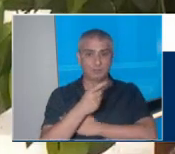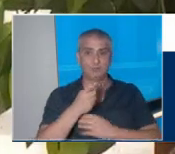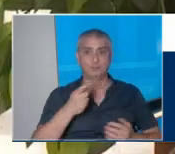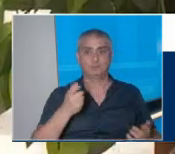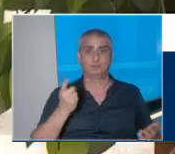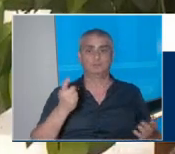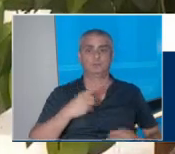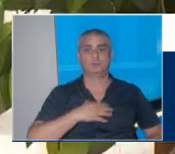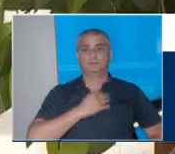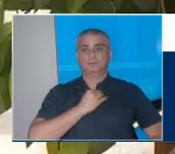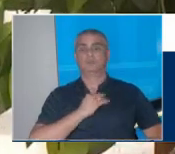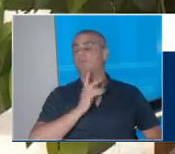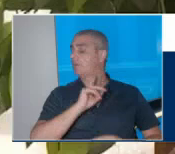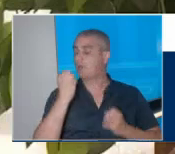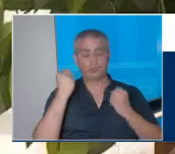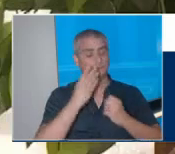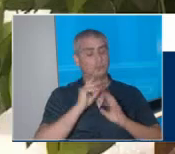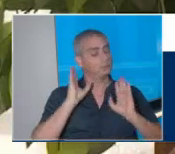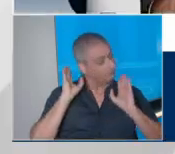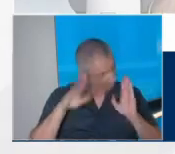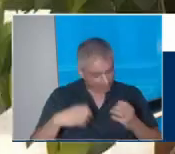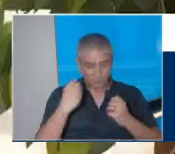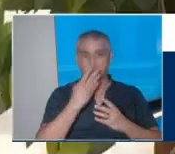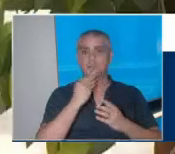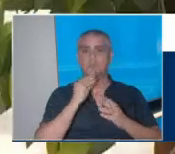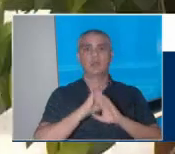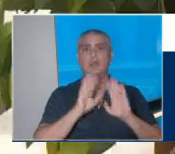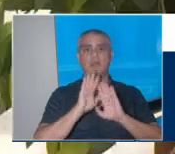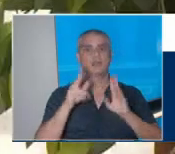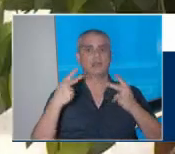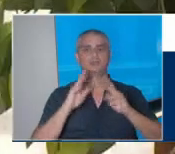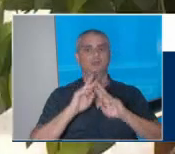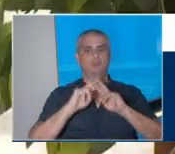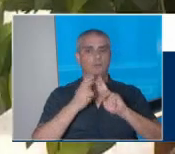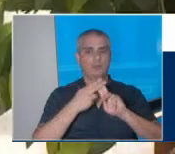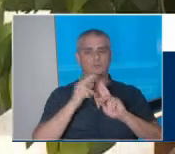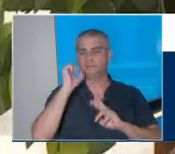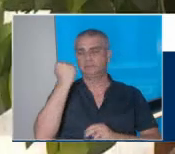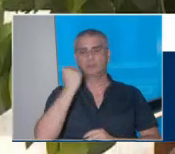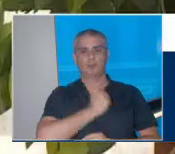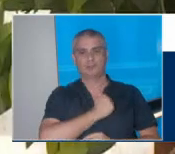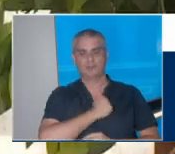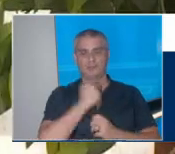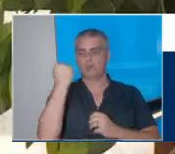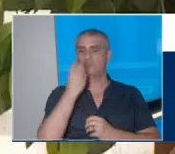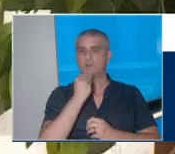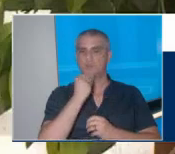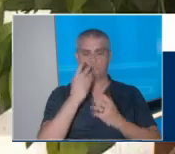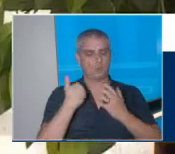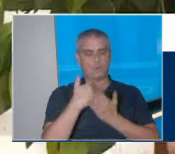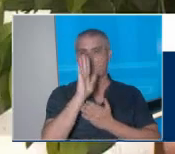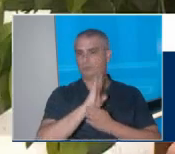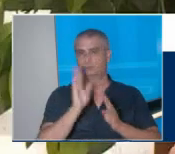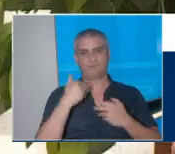ש"ס, גם בלי עוצמה יהודית, גם בלי עוצמה יהודית. אין שום חשש בעולם שהציונות הדתית, עוצמה יהודית, יהיו